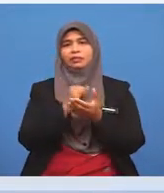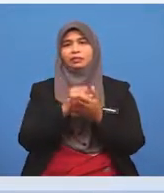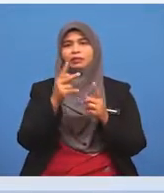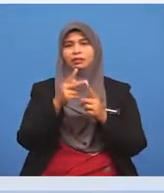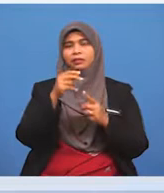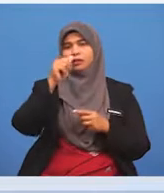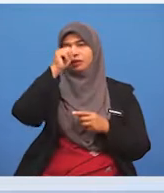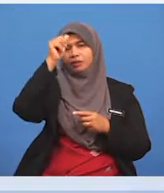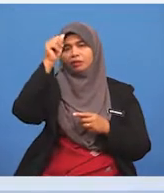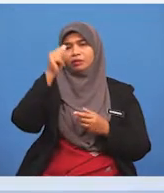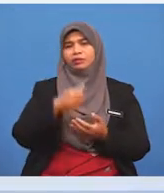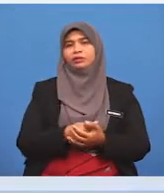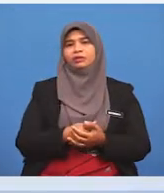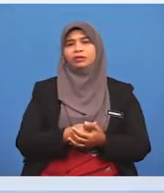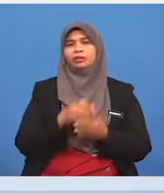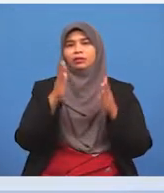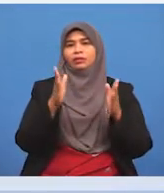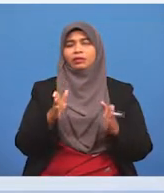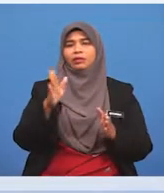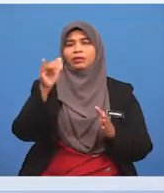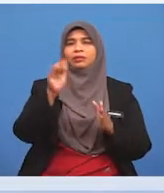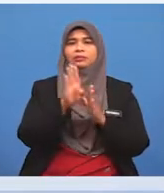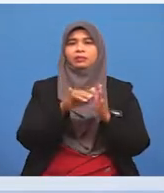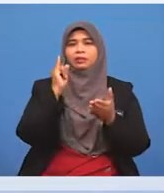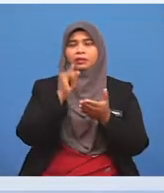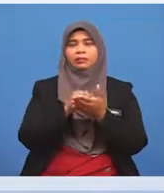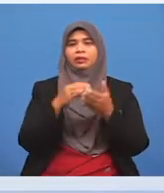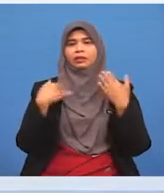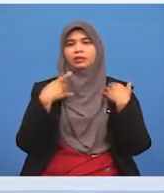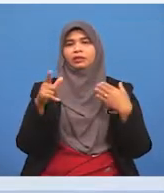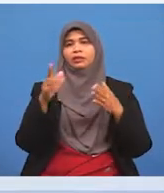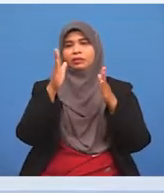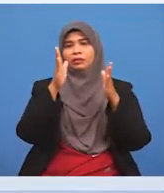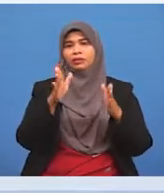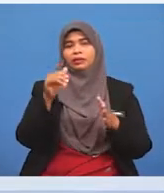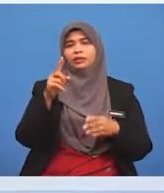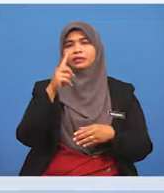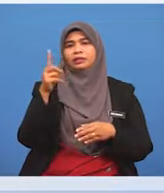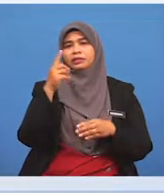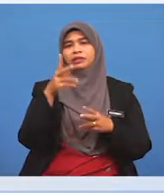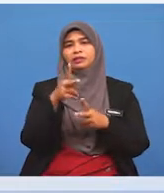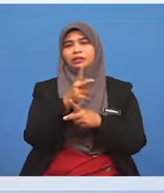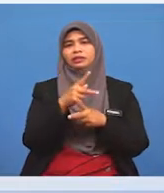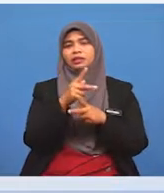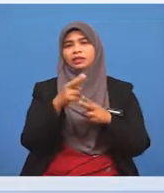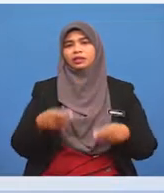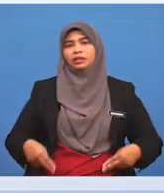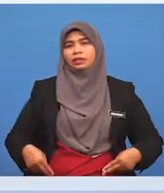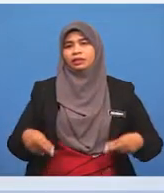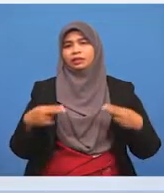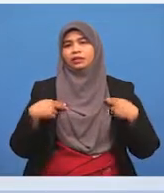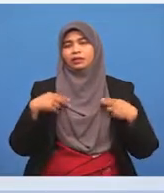Allah Subhanahu Wa Taala ialah orang yang beriman adalah orang yang sentiasa menjaga